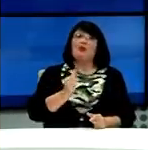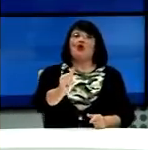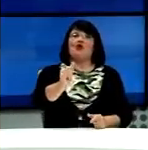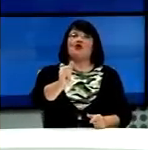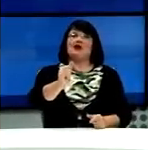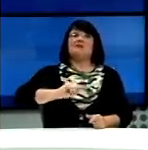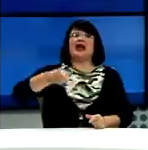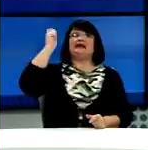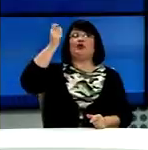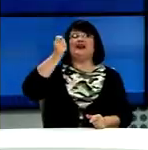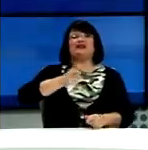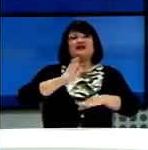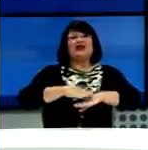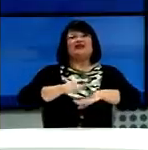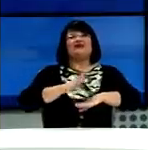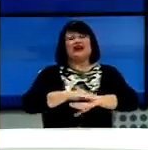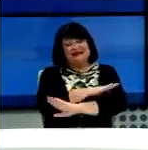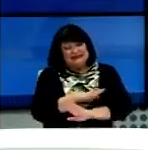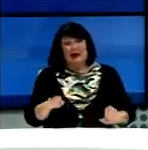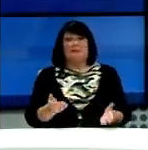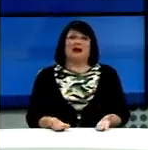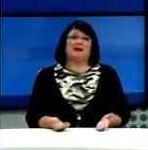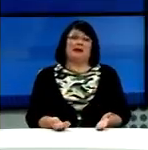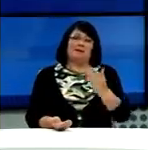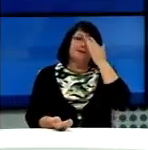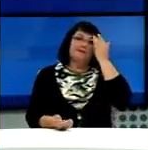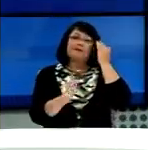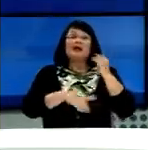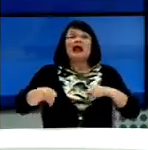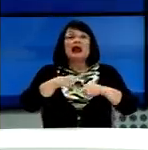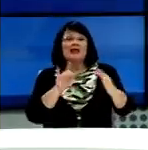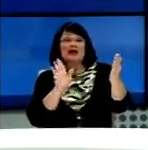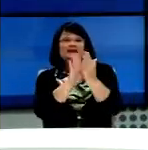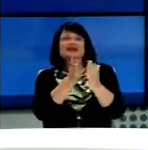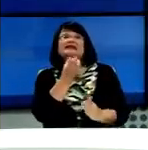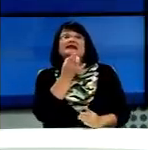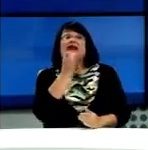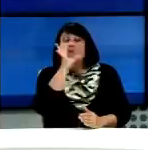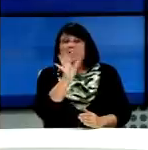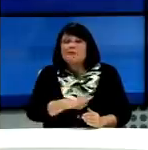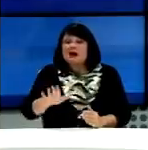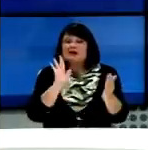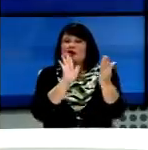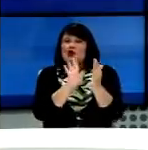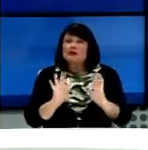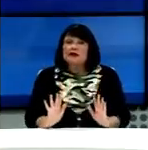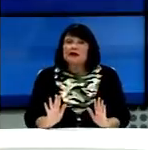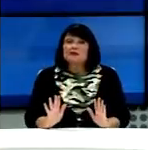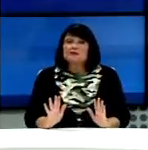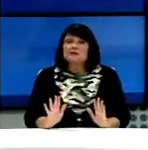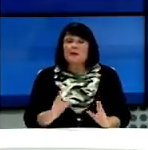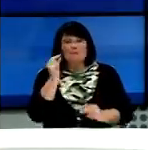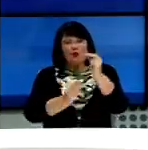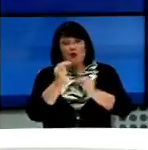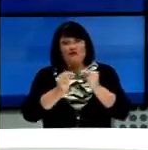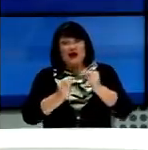την αντιπολίτευση. Η χώρα βρίσκεται αντιμέτωπη με μια πολύ σκληρή πραγματικότητα. Τα